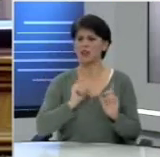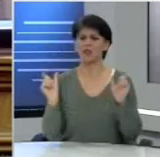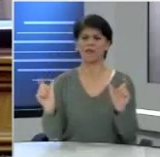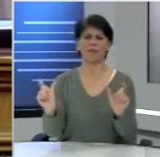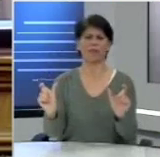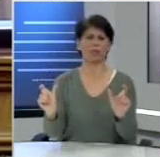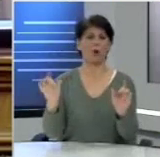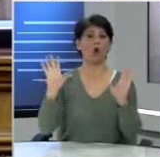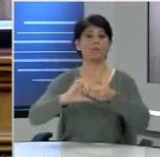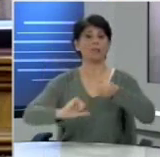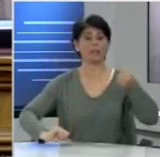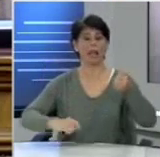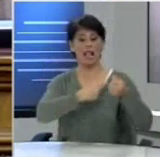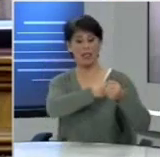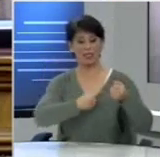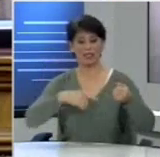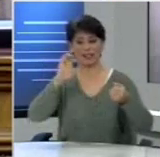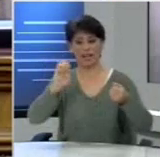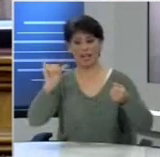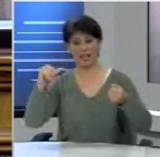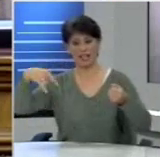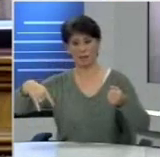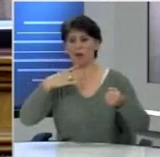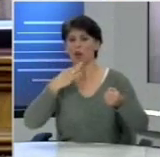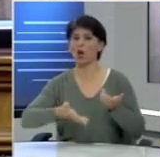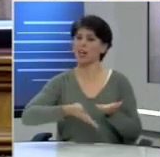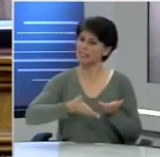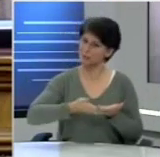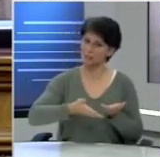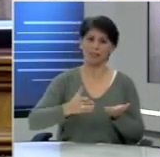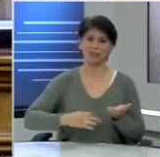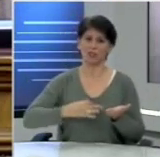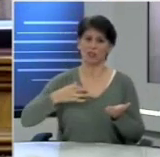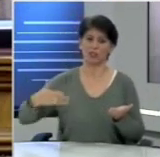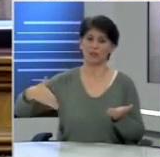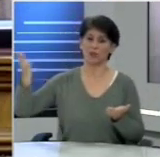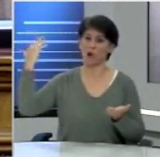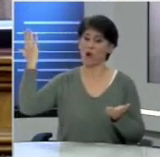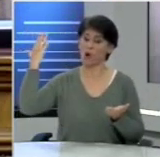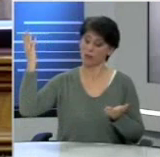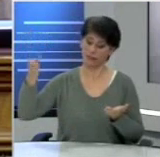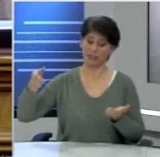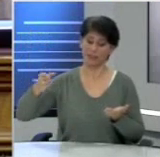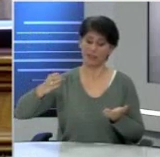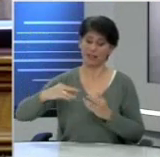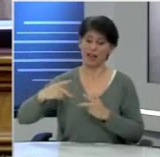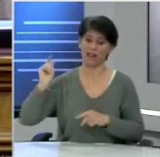κυρίου Κοντολέοντος ως διοικητή της ΕΕΠ επειδή έκανε εξυπηρετήσεις στον κύριο Μητσοτάκη όταν ήταν στην αντιπολίτευση,